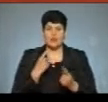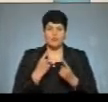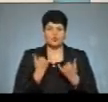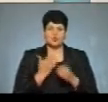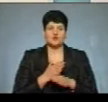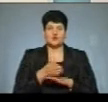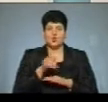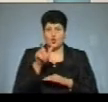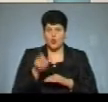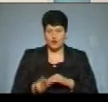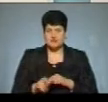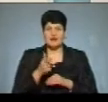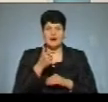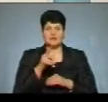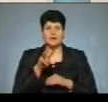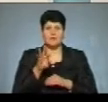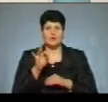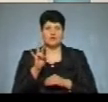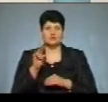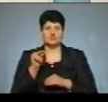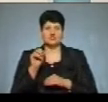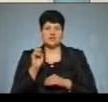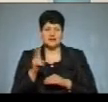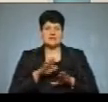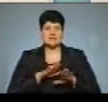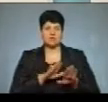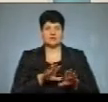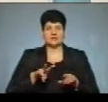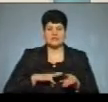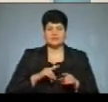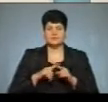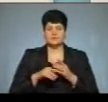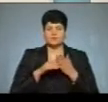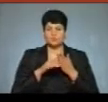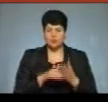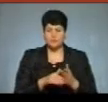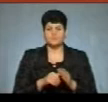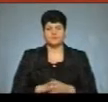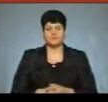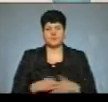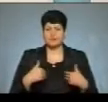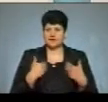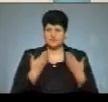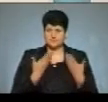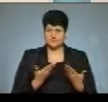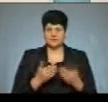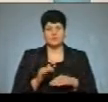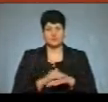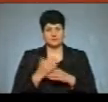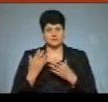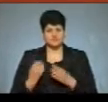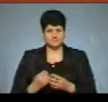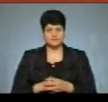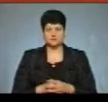у нашій студії. Сьогодні Ганна Мончак, заступник директора Центру екстреної медичної допомоги та медицини катастроф. Я вас вітаю. Доброго дня.